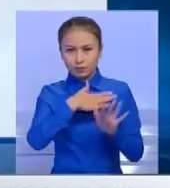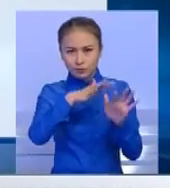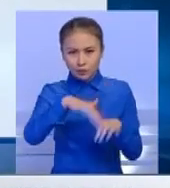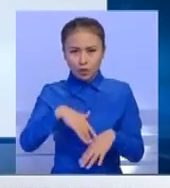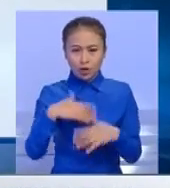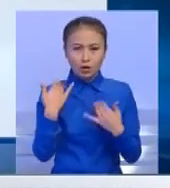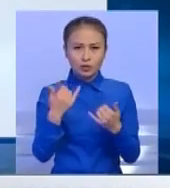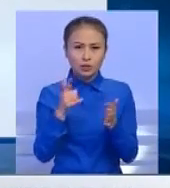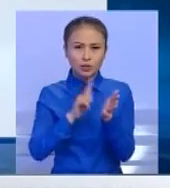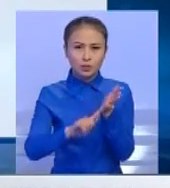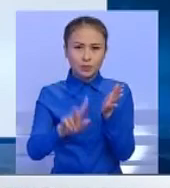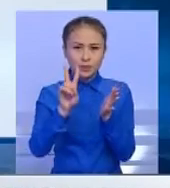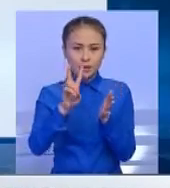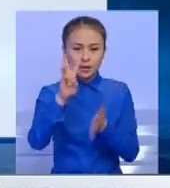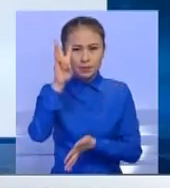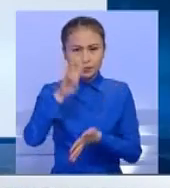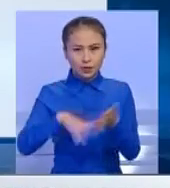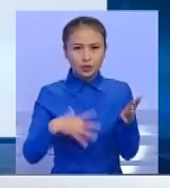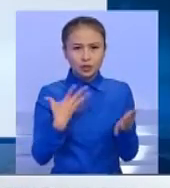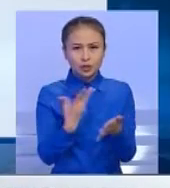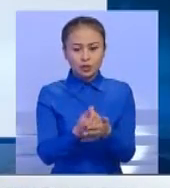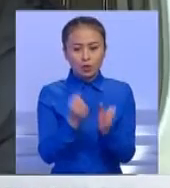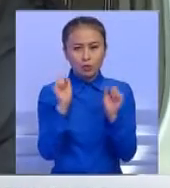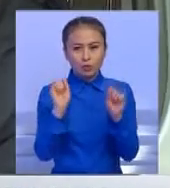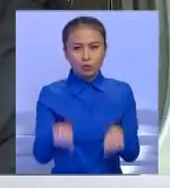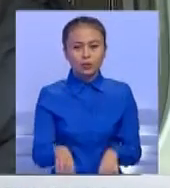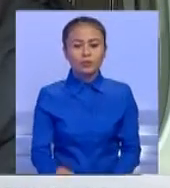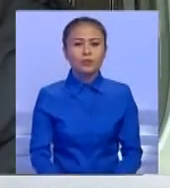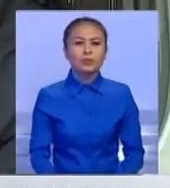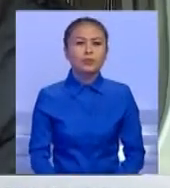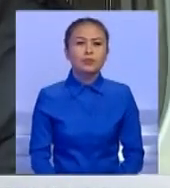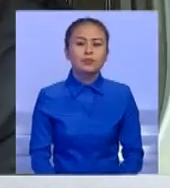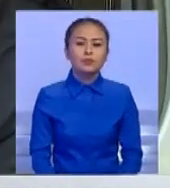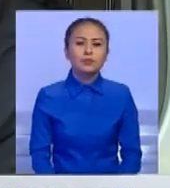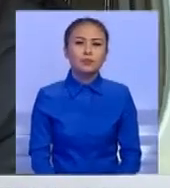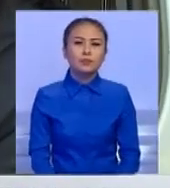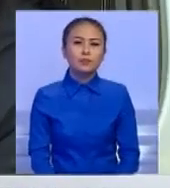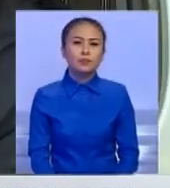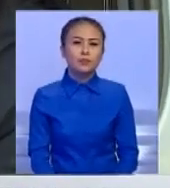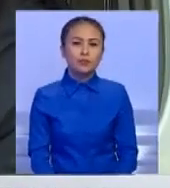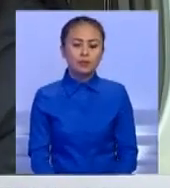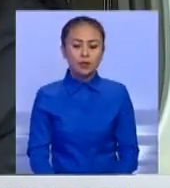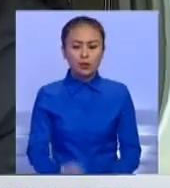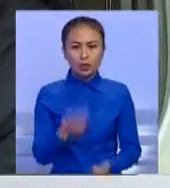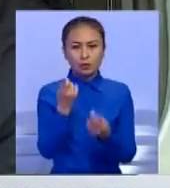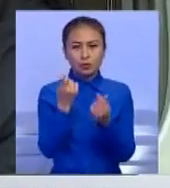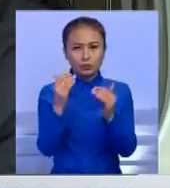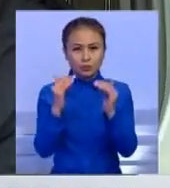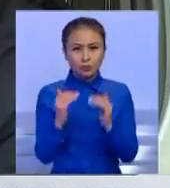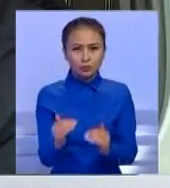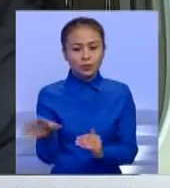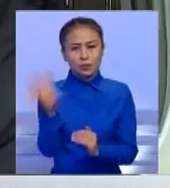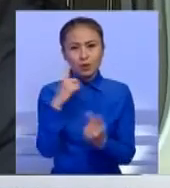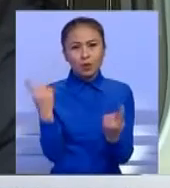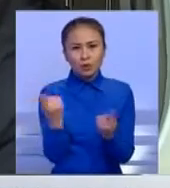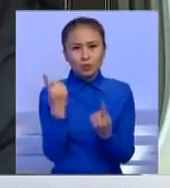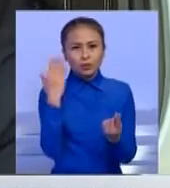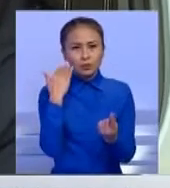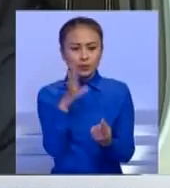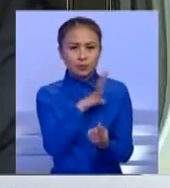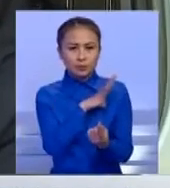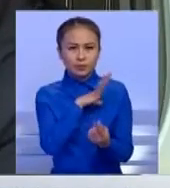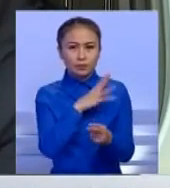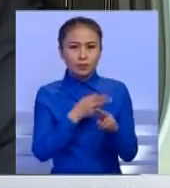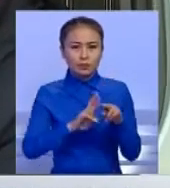енді 72 мың теңге төлеп жазадан құтылады. Штрафтан түскен төмендеген іскен жақсы болды бізге. Кейбірде жай даже фара жақпай